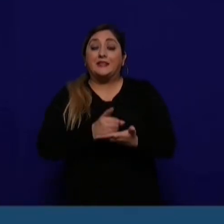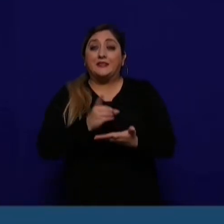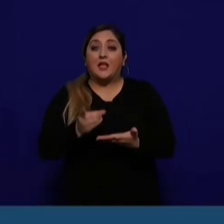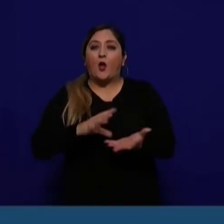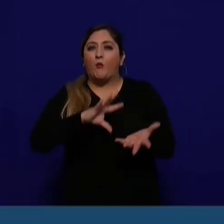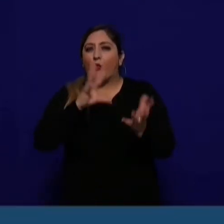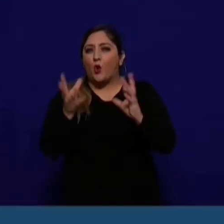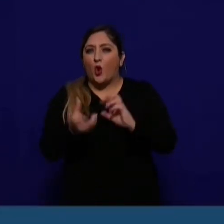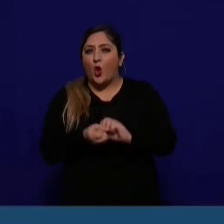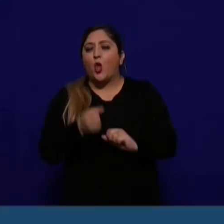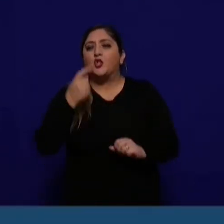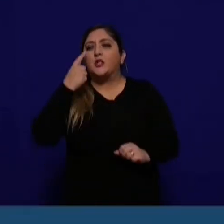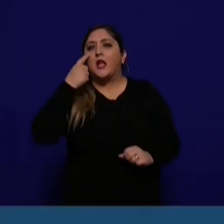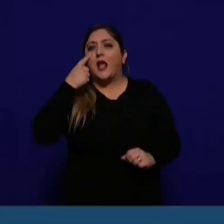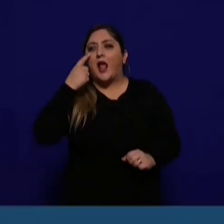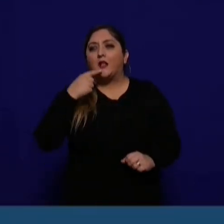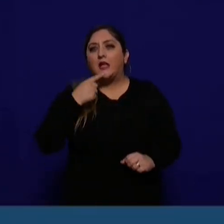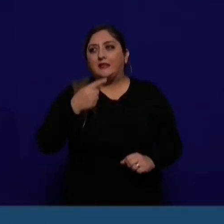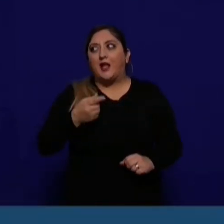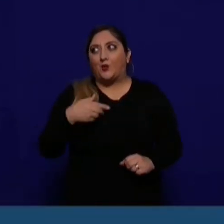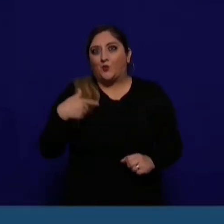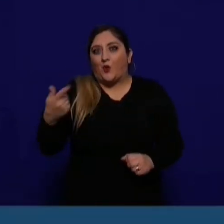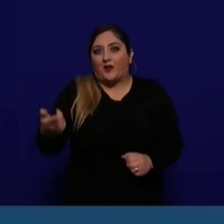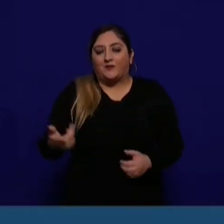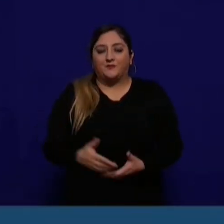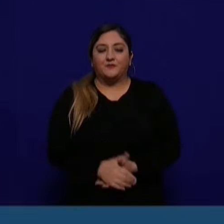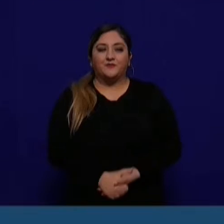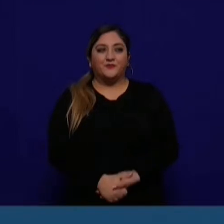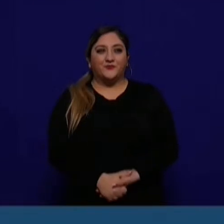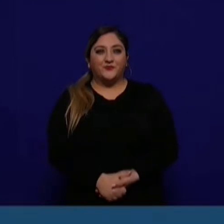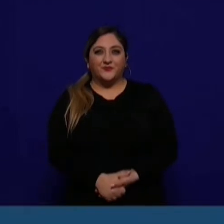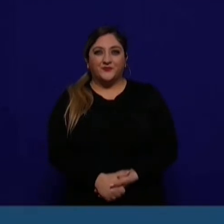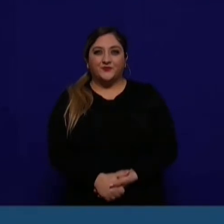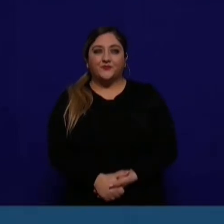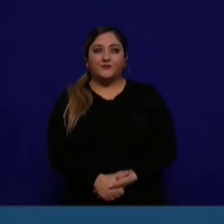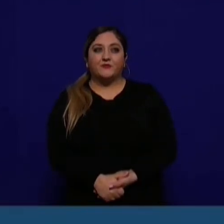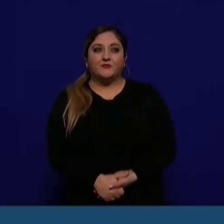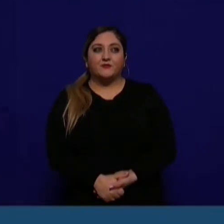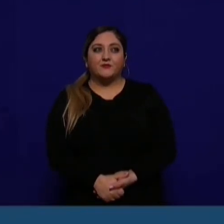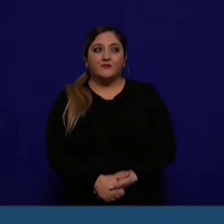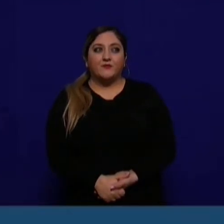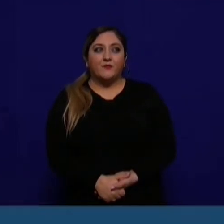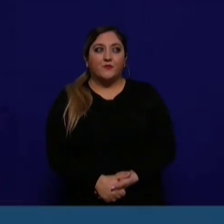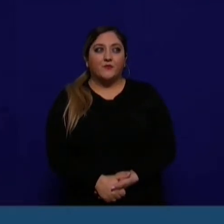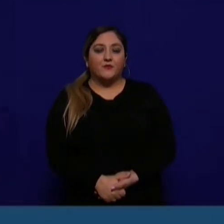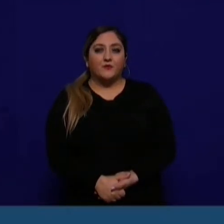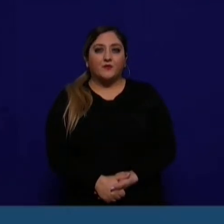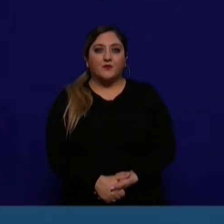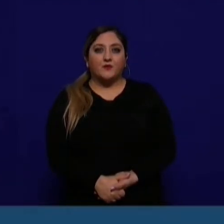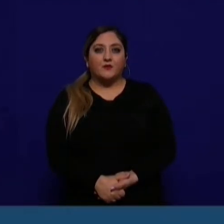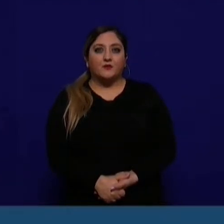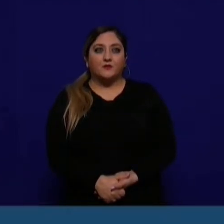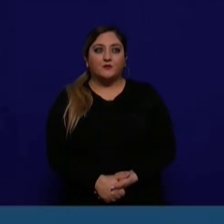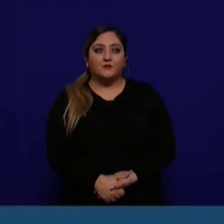ta' każijiet inkun nistgħu wkoll din tiġi provduta. Times of Malta.